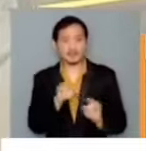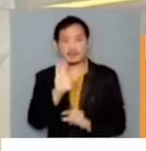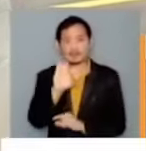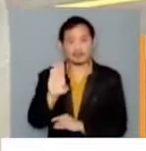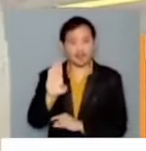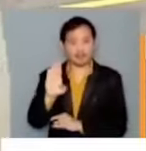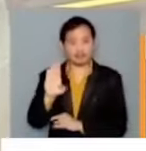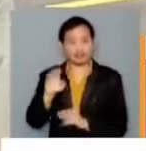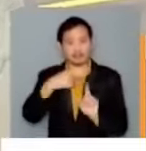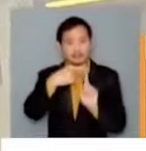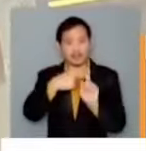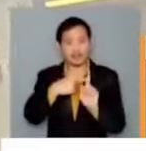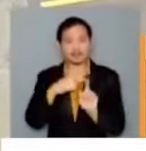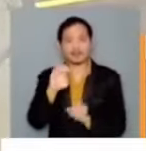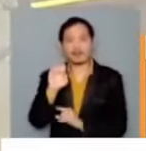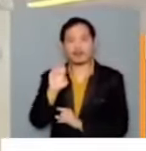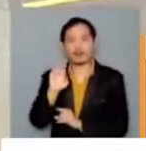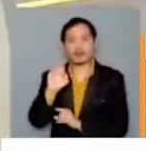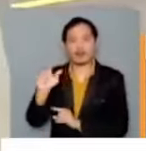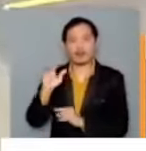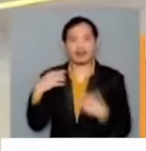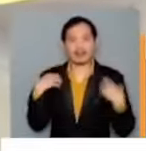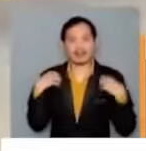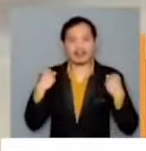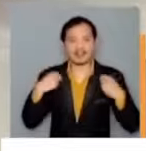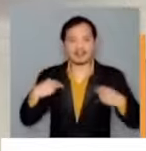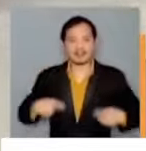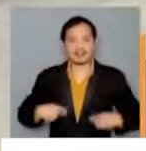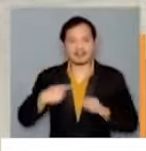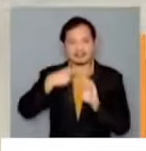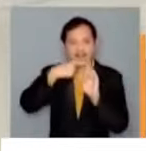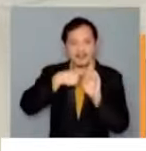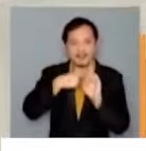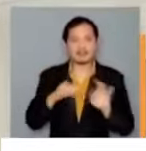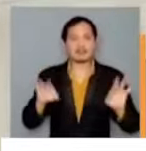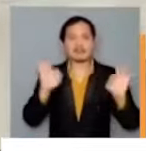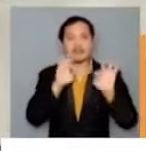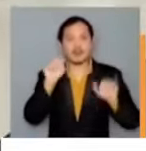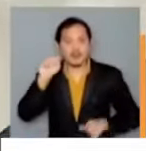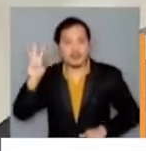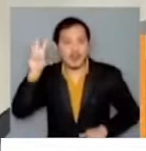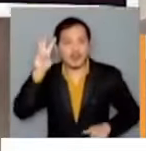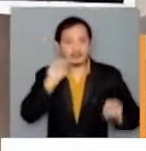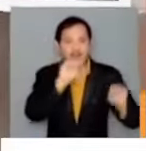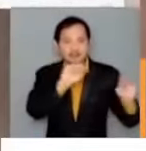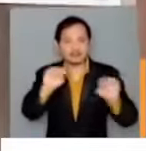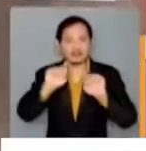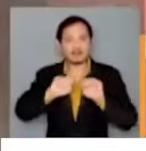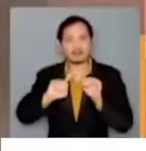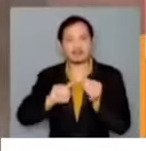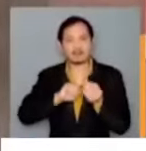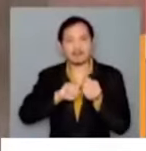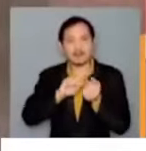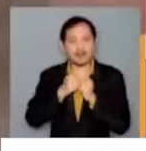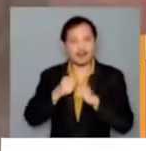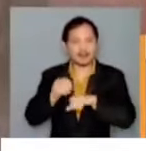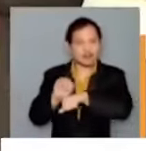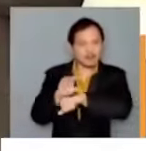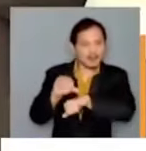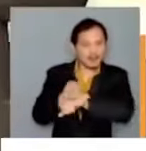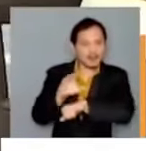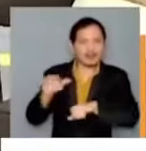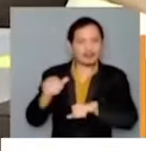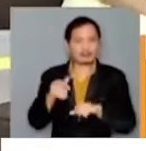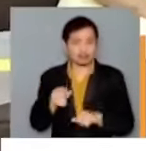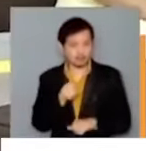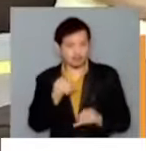Oral Health Band, kaya gusto rin sana namin talagang mag-consult itong mga kapuso din natin. Ako, pwede po ba? Yes po, pwedeng-pwede po.